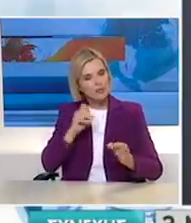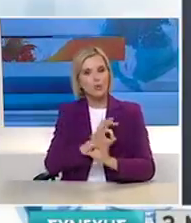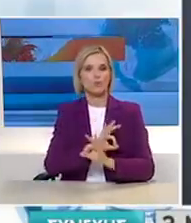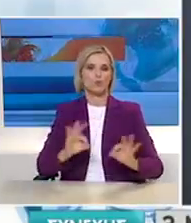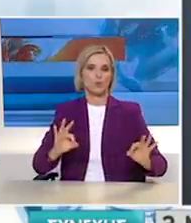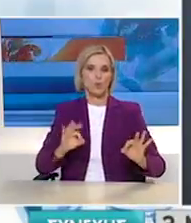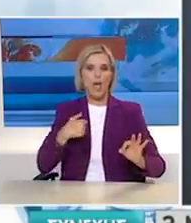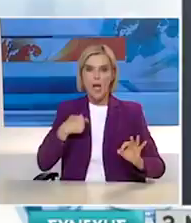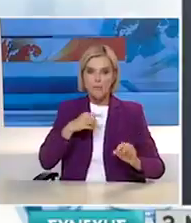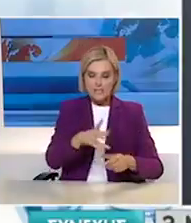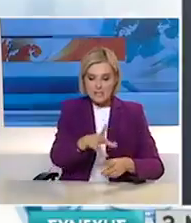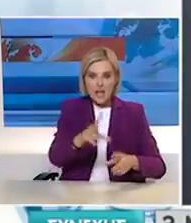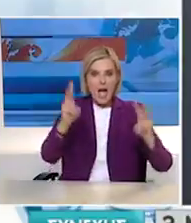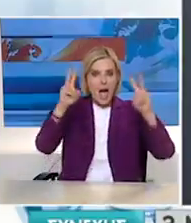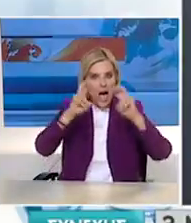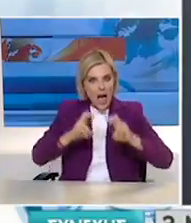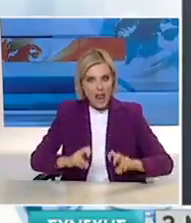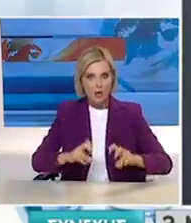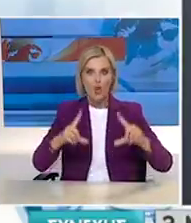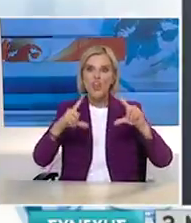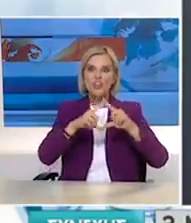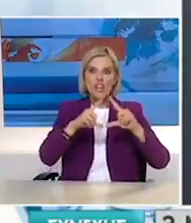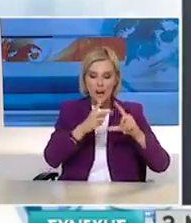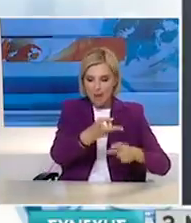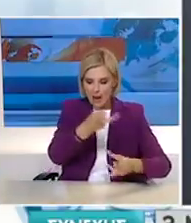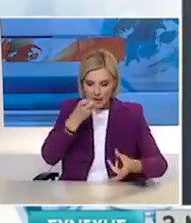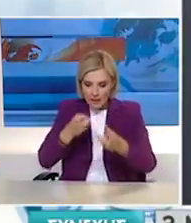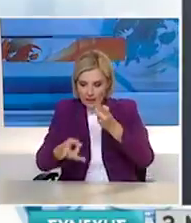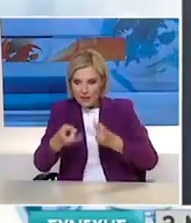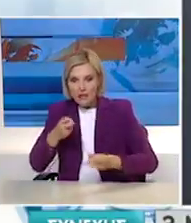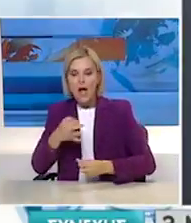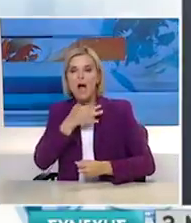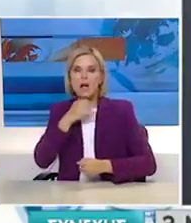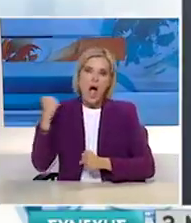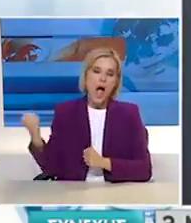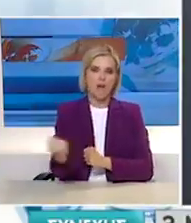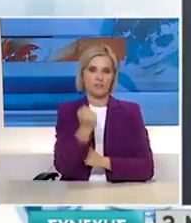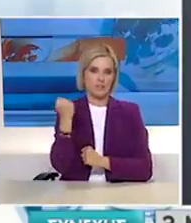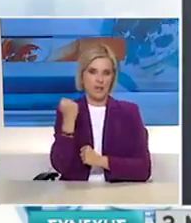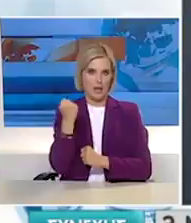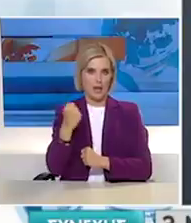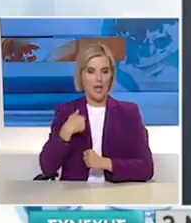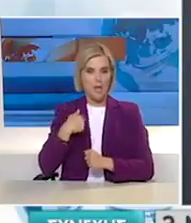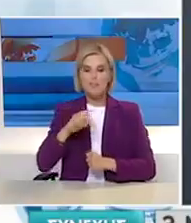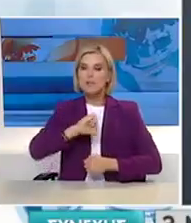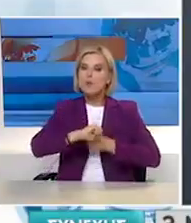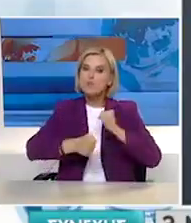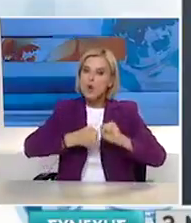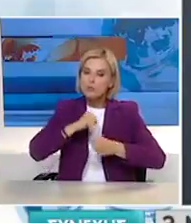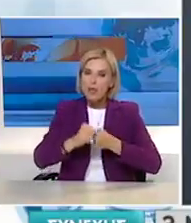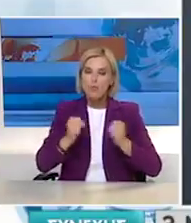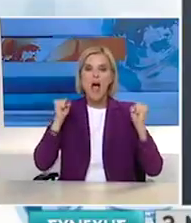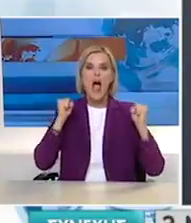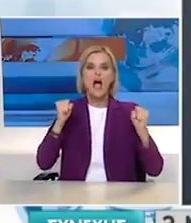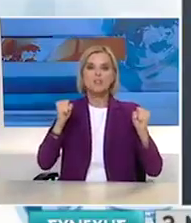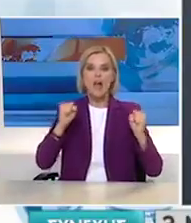οι δειγματοληψίες και οι έλεγχοι θα είναι και ενδελεχείς και αυστηροί όπου χρειαστεί, προκειμένου να παραμείνουν ασφαλείς ο γενικός